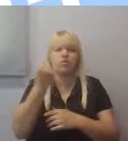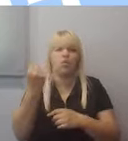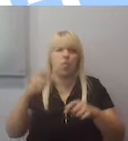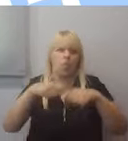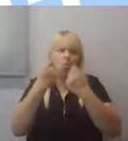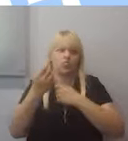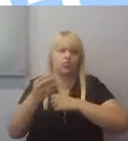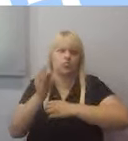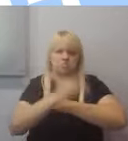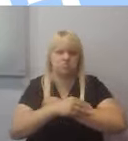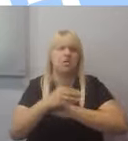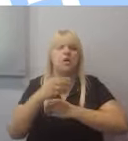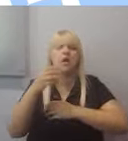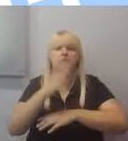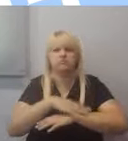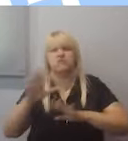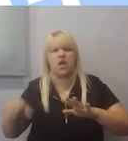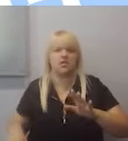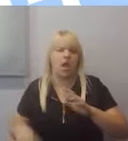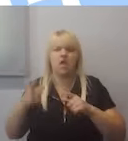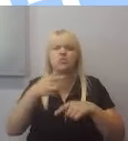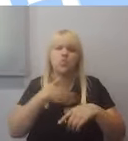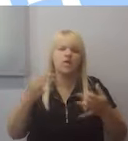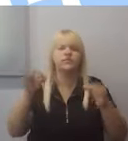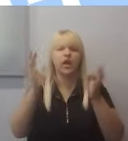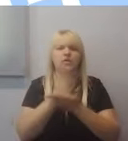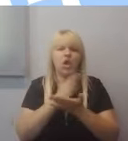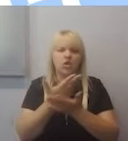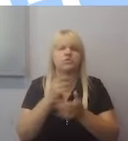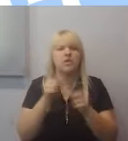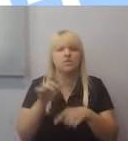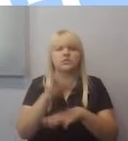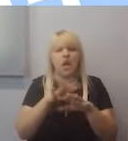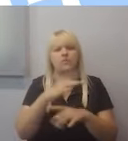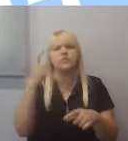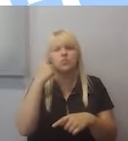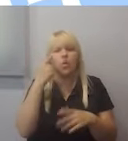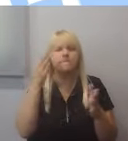ir ļoti būtiska atšķirība arī sabiedrības domāšanai par x stundu